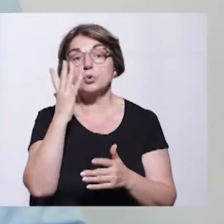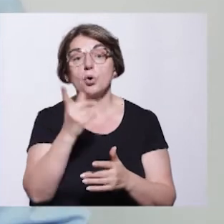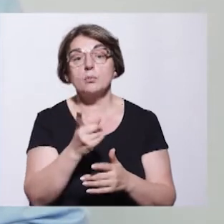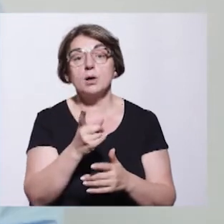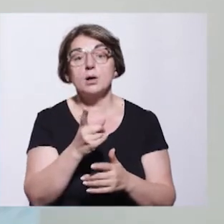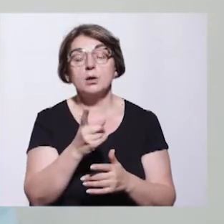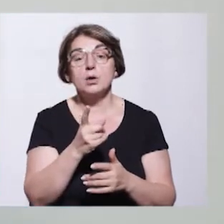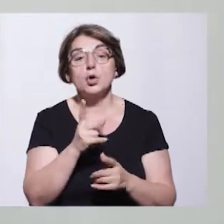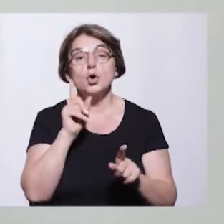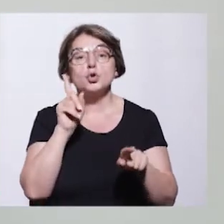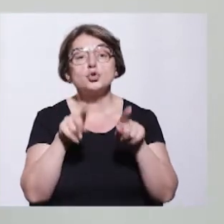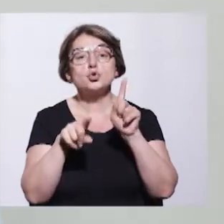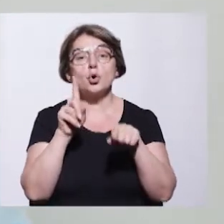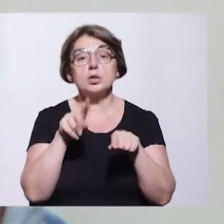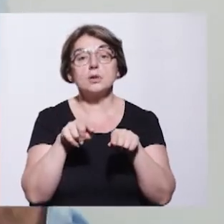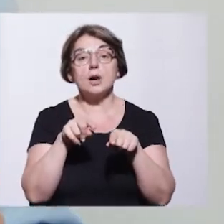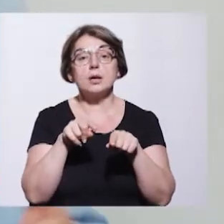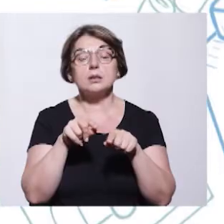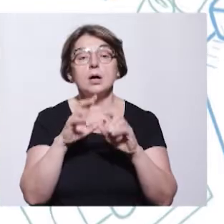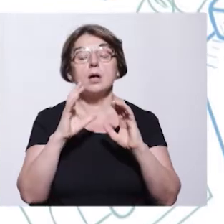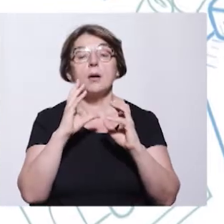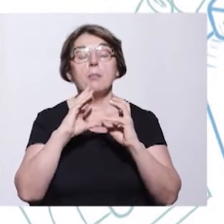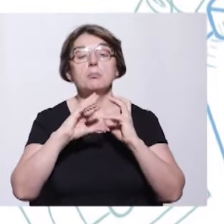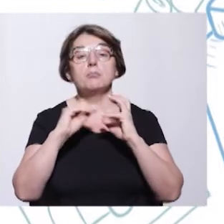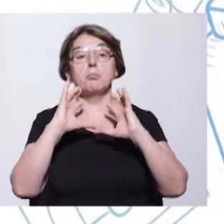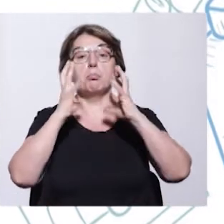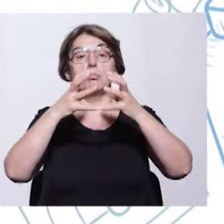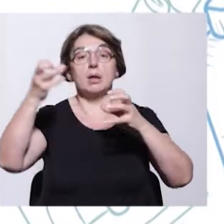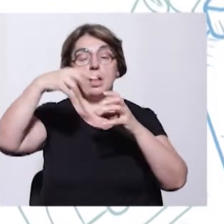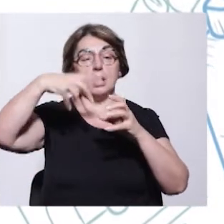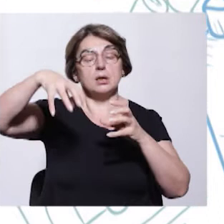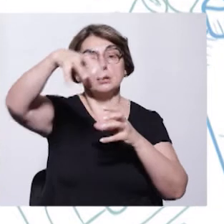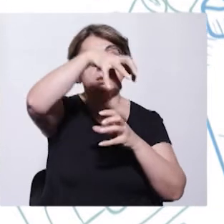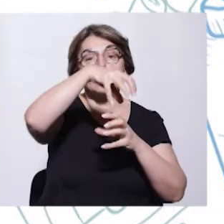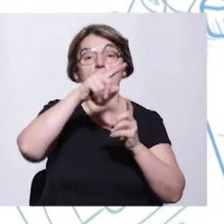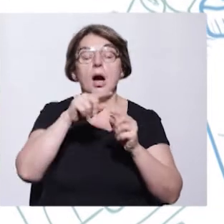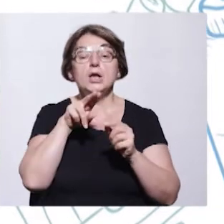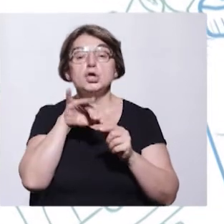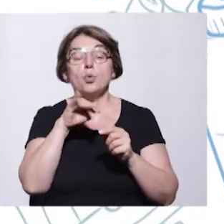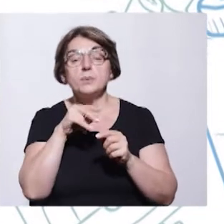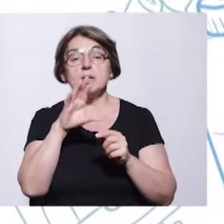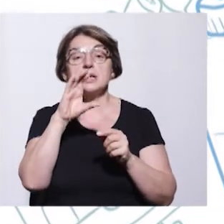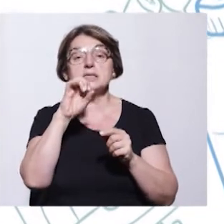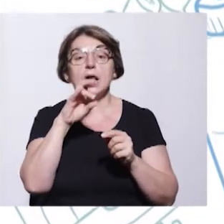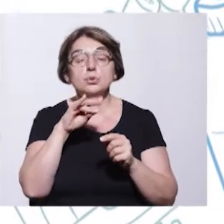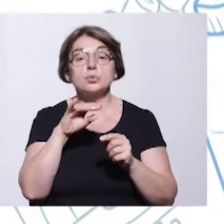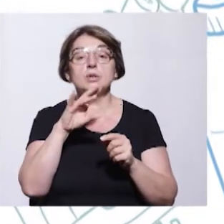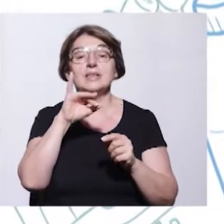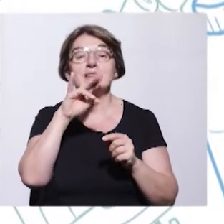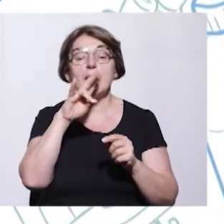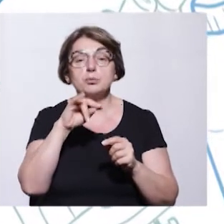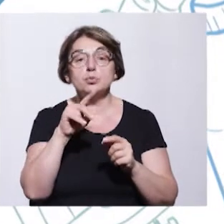რომ ზოგიერთი პლანეტის, მაგალითად იუპიტერი, სატურნი, ნეპტუნი